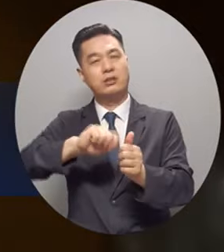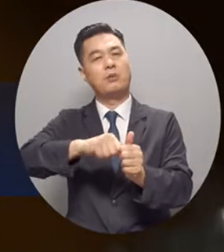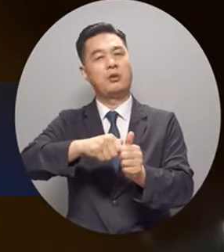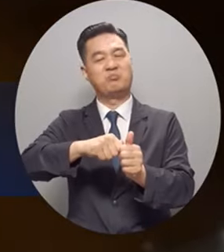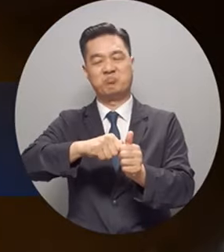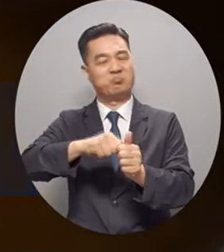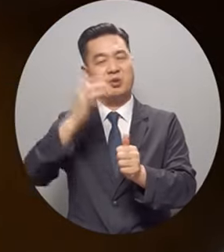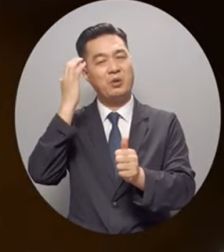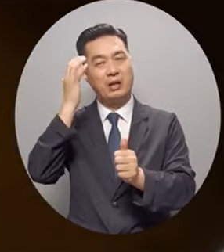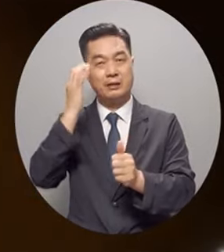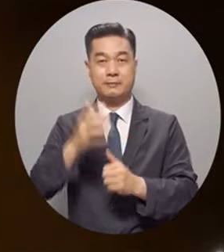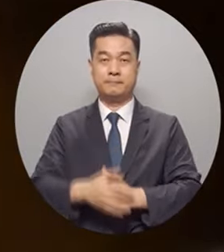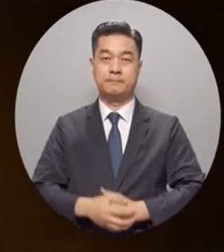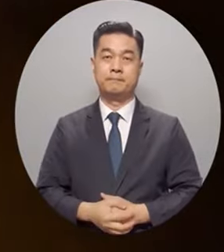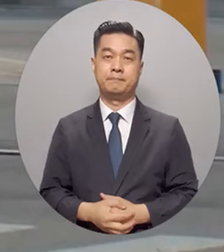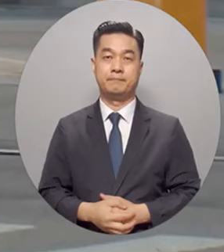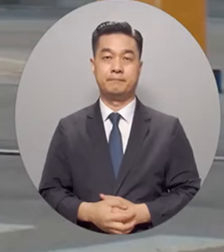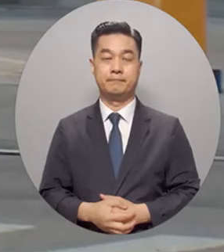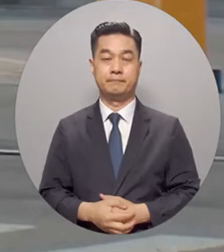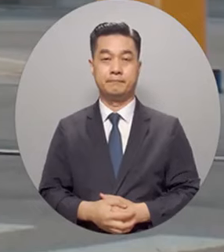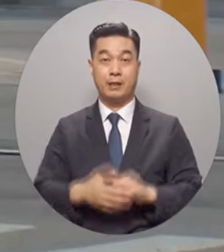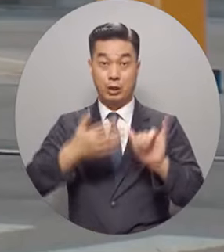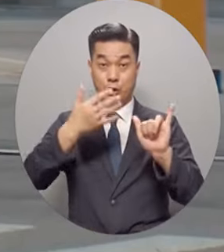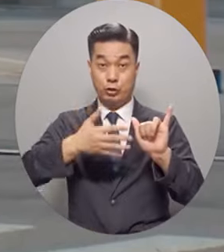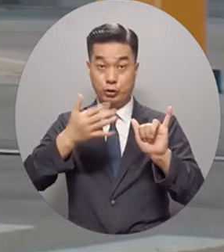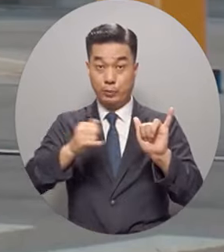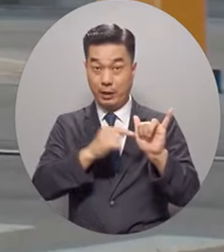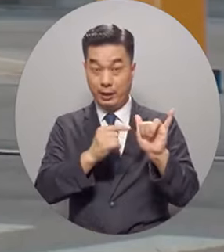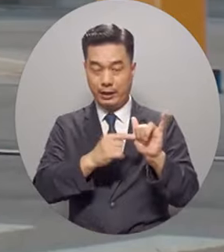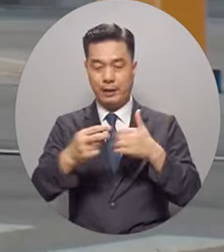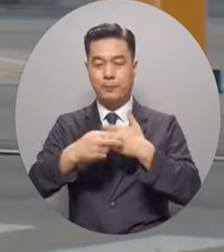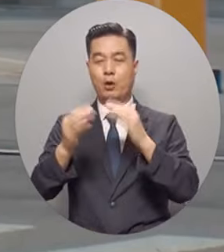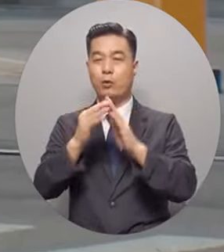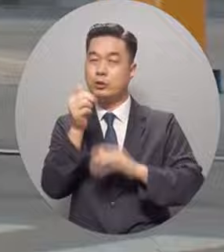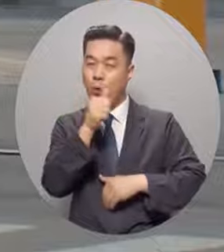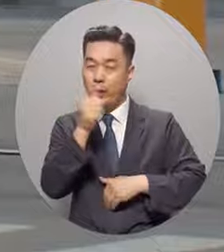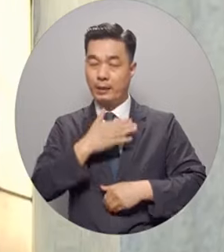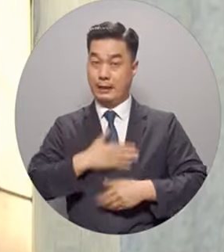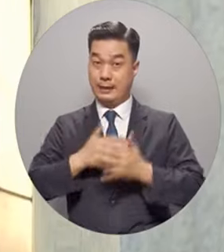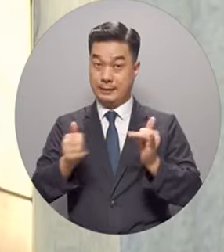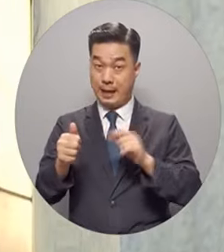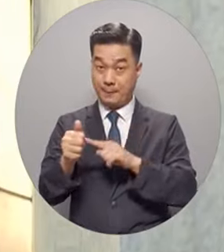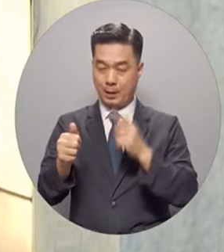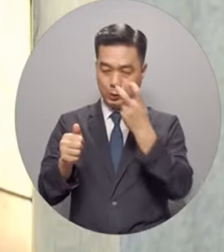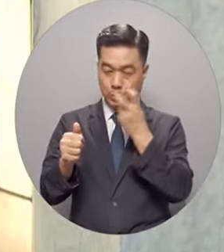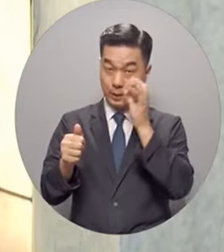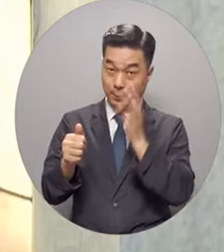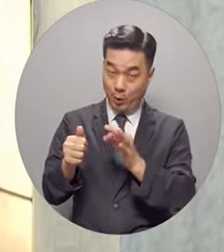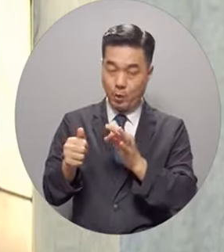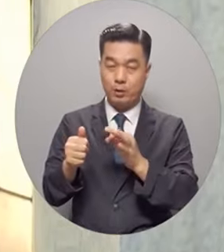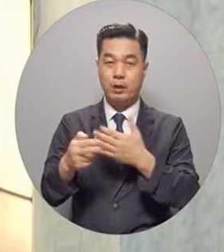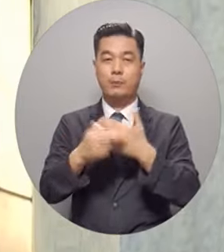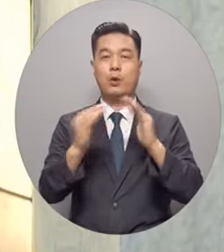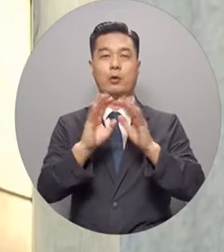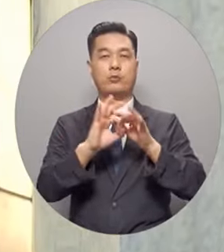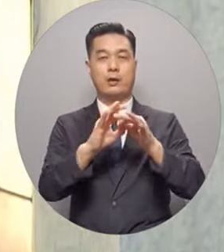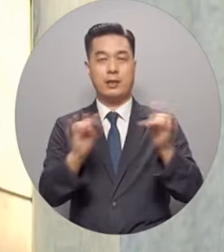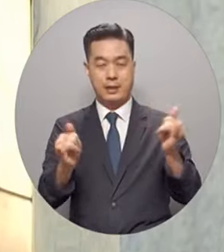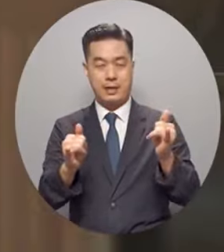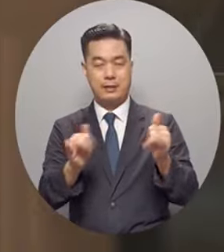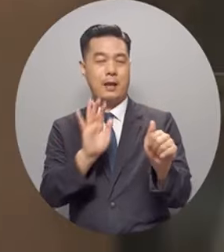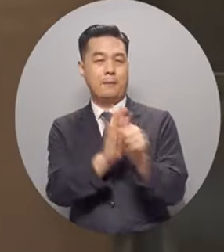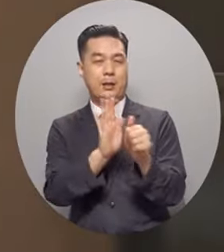어려운 상황입니다 또 유튜버에게 병원을 소개한 지인에 대해 조사하는 한편 병원 관계자들을 방조 혐의로